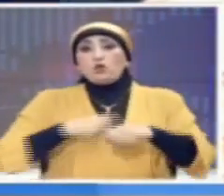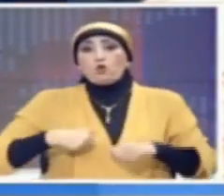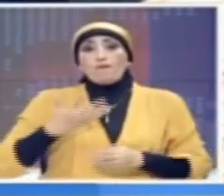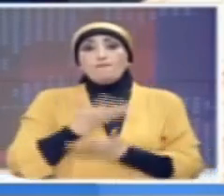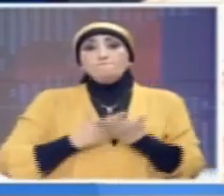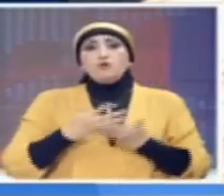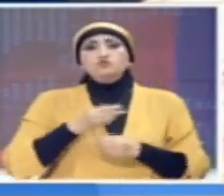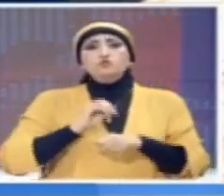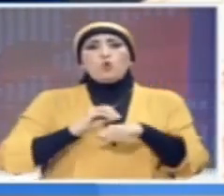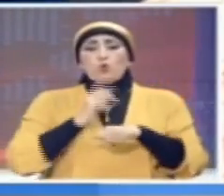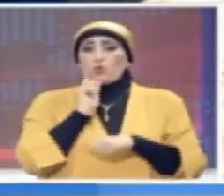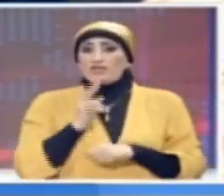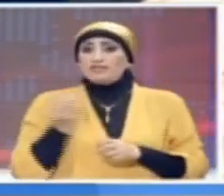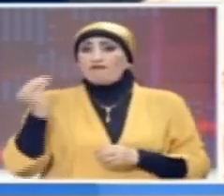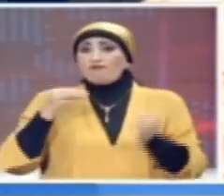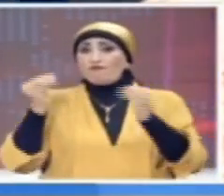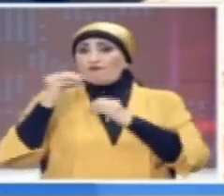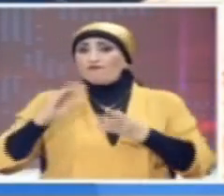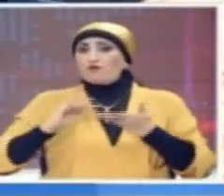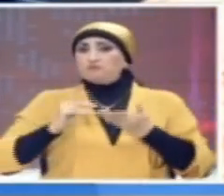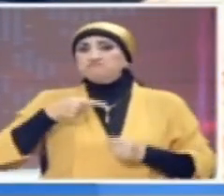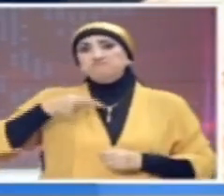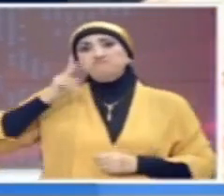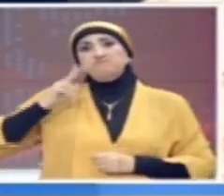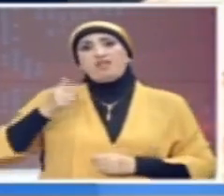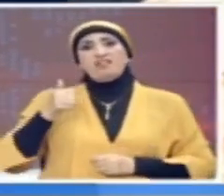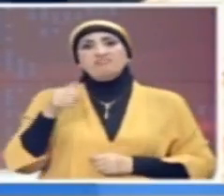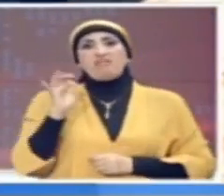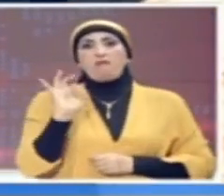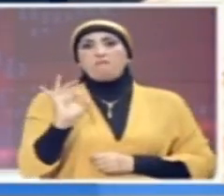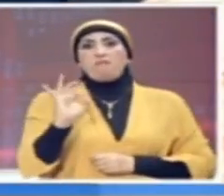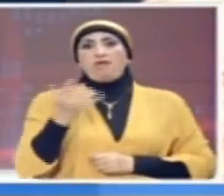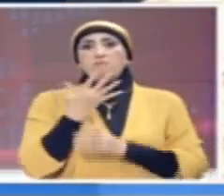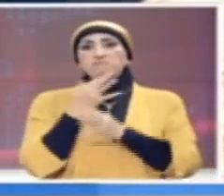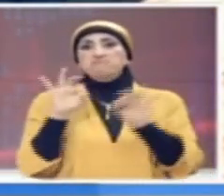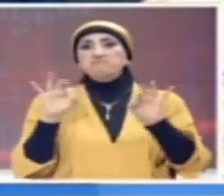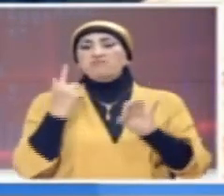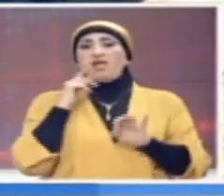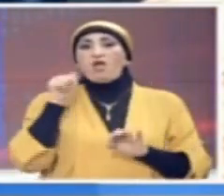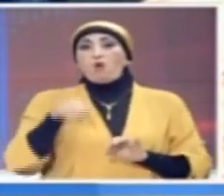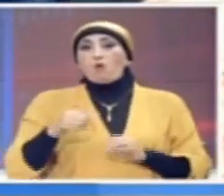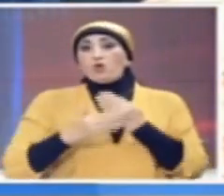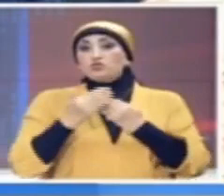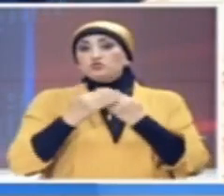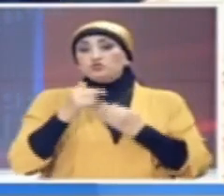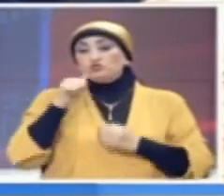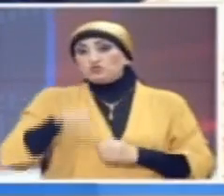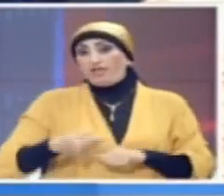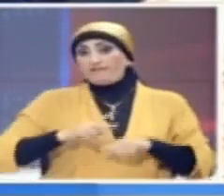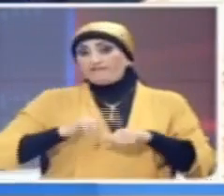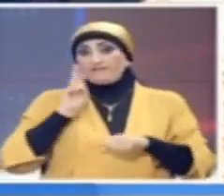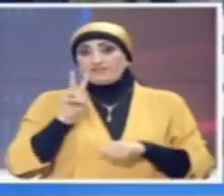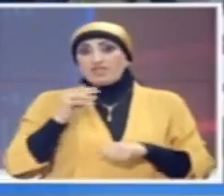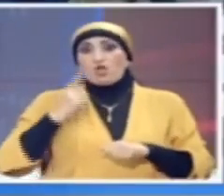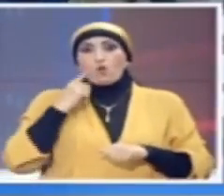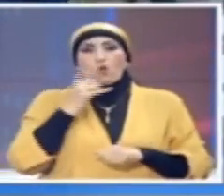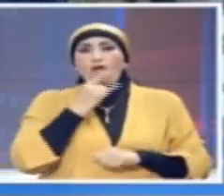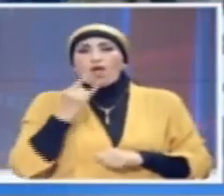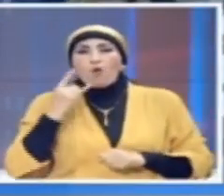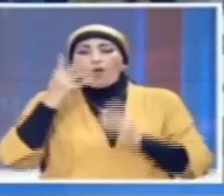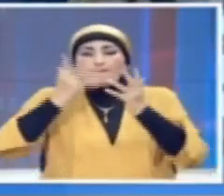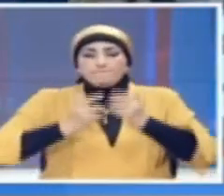من شأنه أن يضيف لمصر مكانة متميزة، لا سيما في تطبيق مبدأ الحوكمة والحفاظ على أي